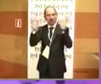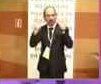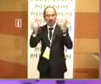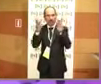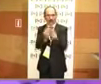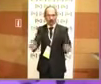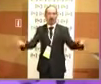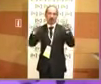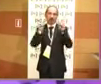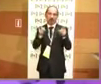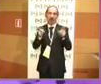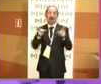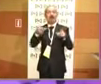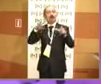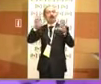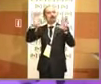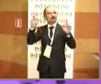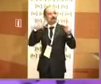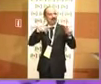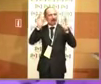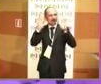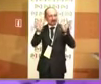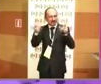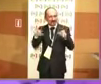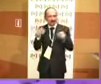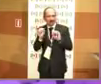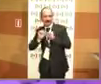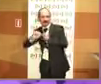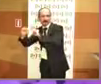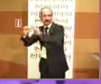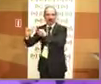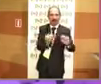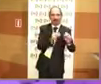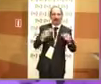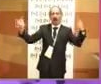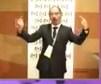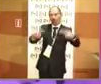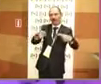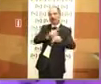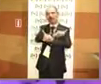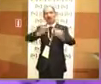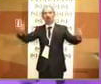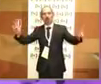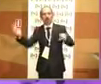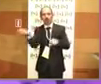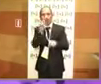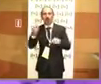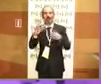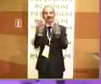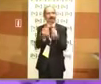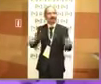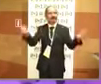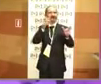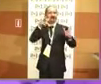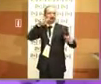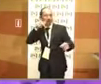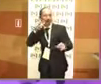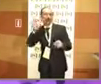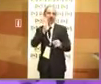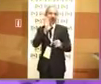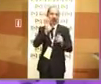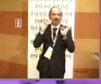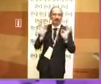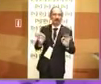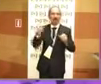molto pericoloso, ma è un coacervo di spinte diverse, di tutto e il contrario di tutto, e di tantissime donne,